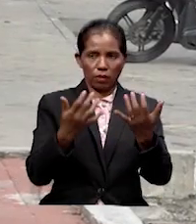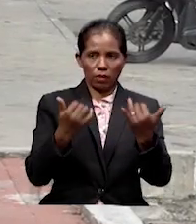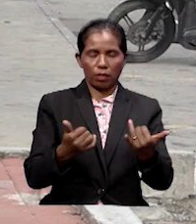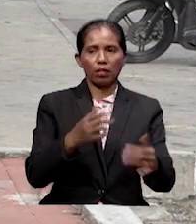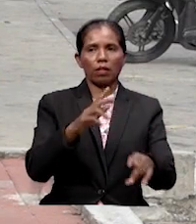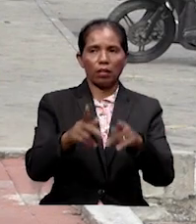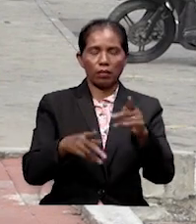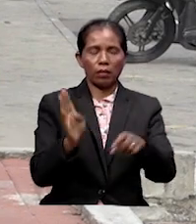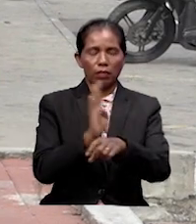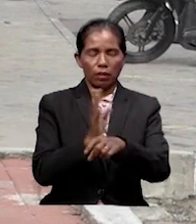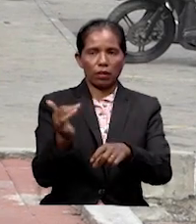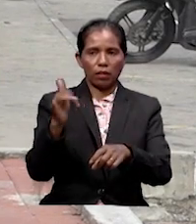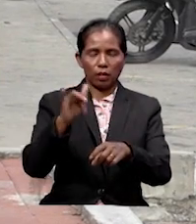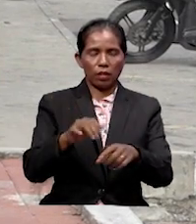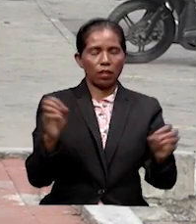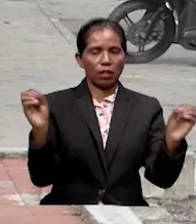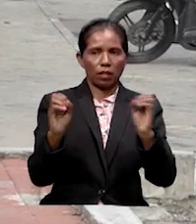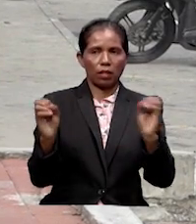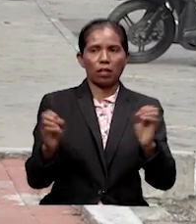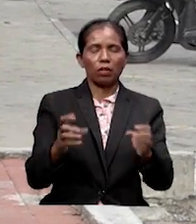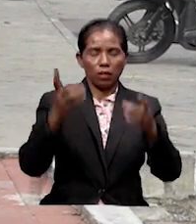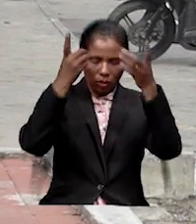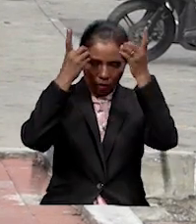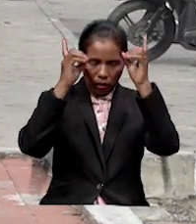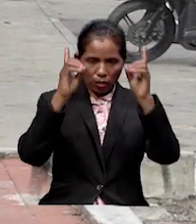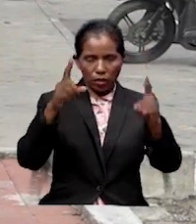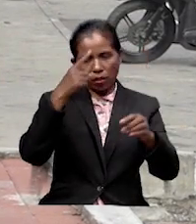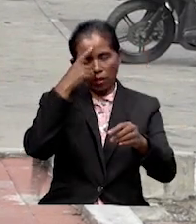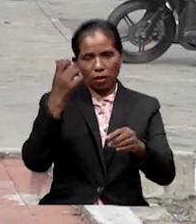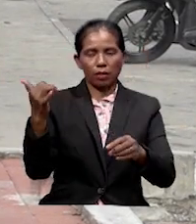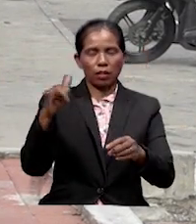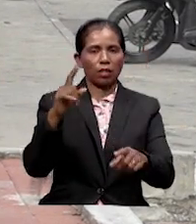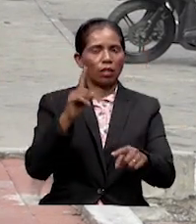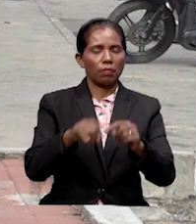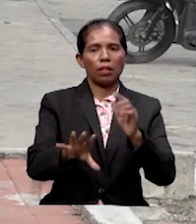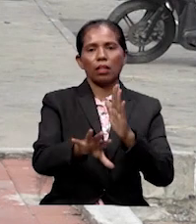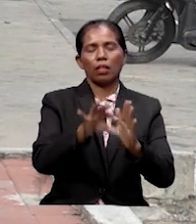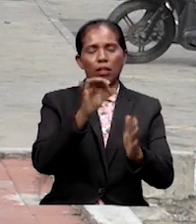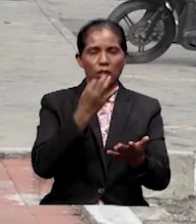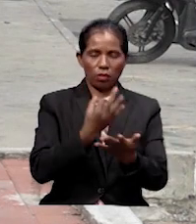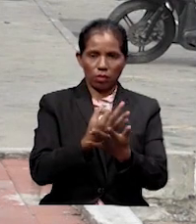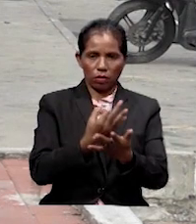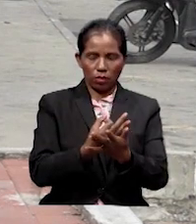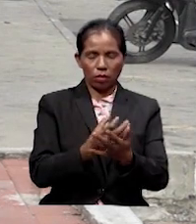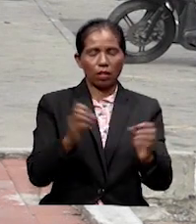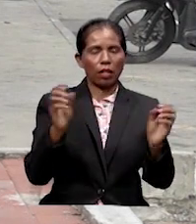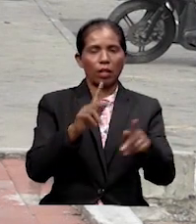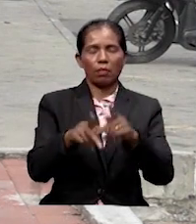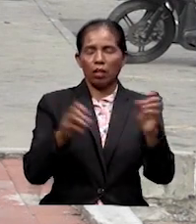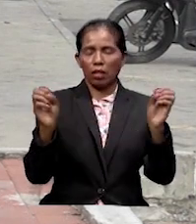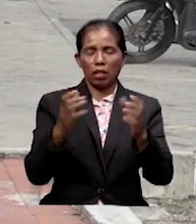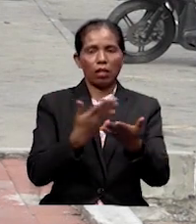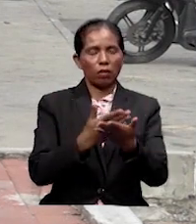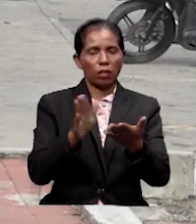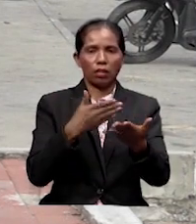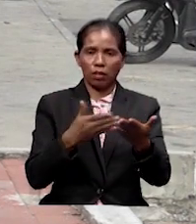comprador no negosiante kik sira lamenta ho desizaun ne tamba sira labele hetang lucro no menos comprador ba sasang hirak